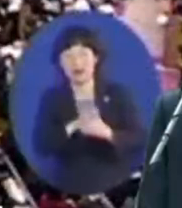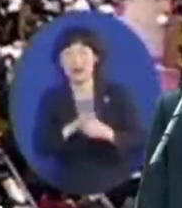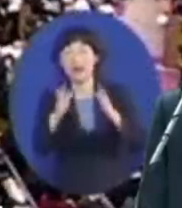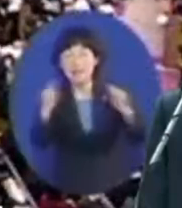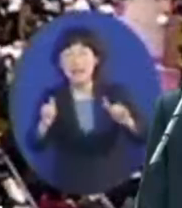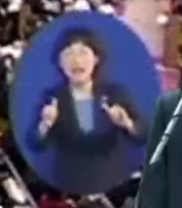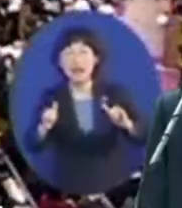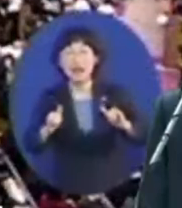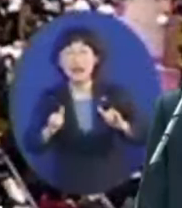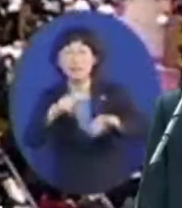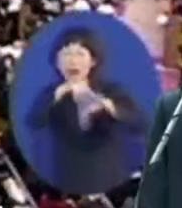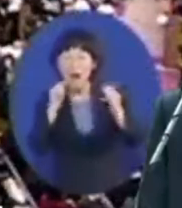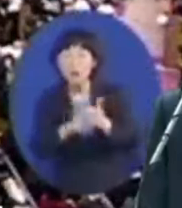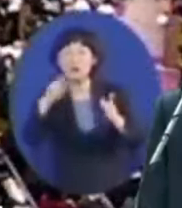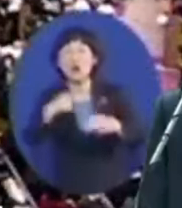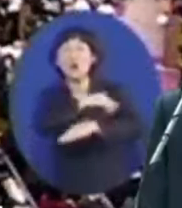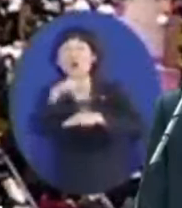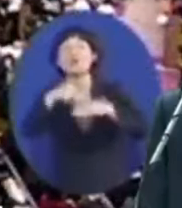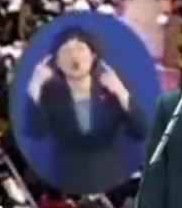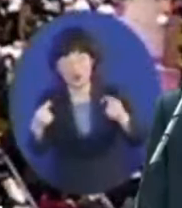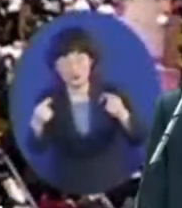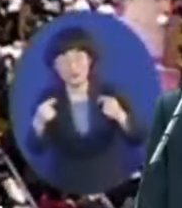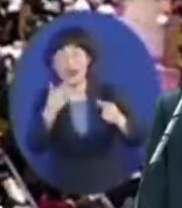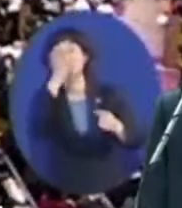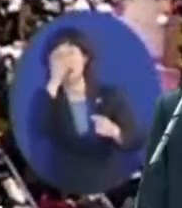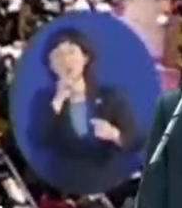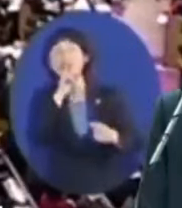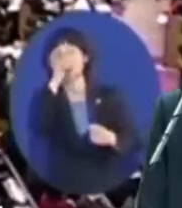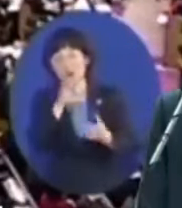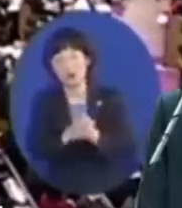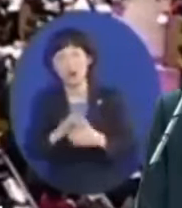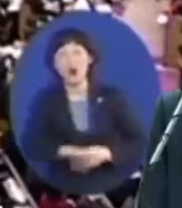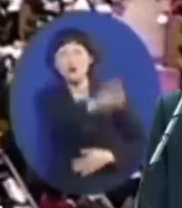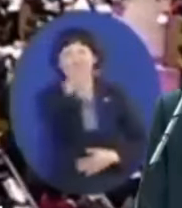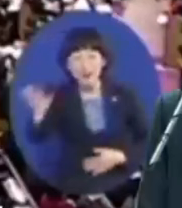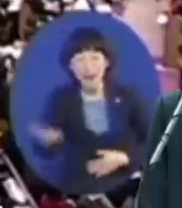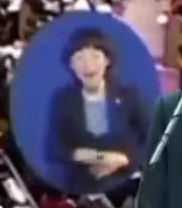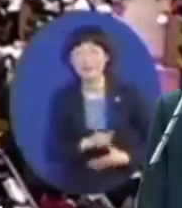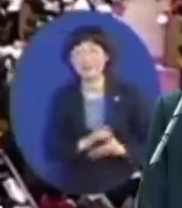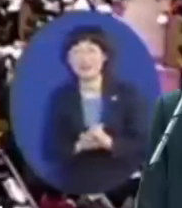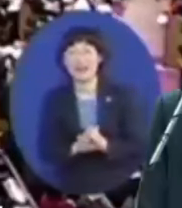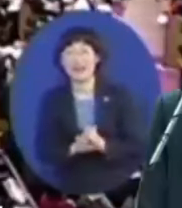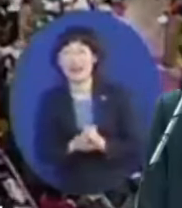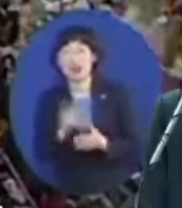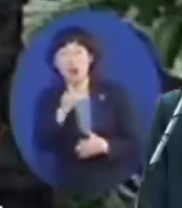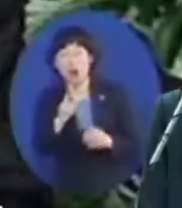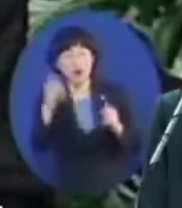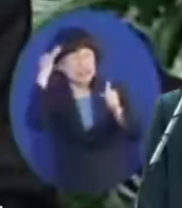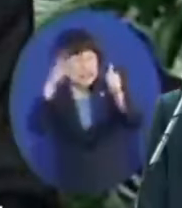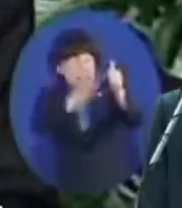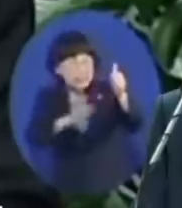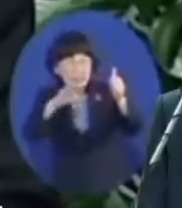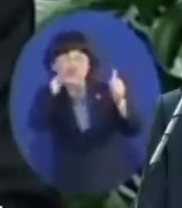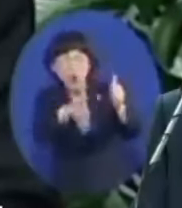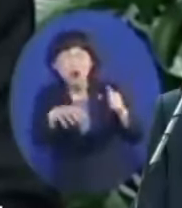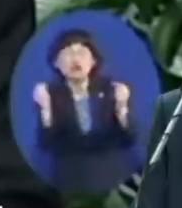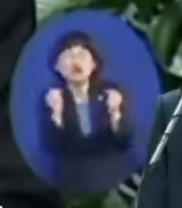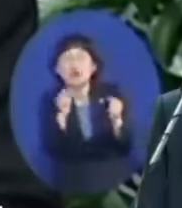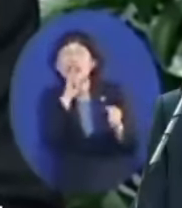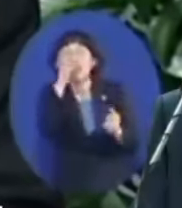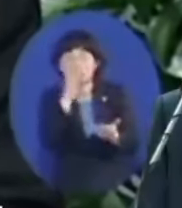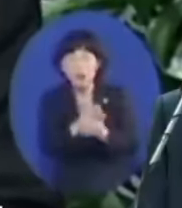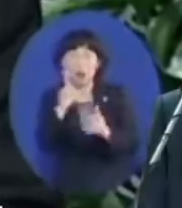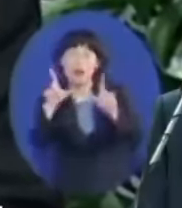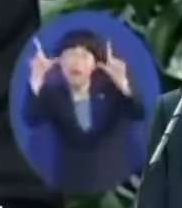몸처럼 그늘에서 햇빛이 비치는 자리를 옮겨가야 한다고 말하는 것입니다. 우리가 그늘에 있으면서 춥다고 하지 말고 햇빛이 비치는 양지밭으로 가야